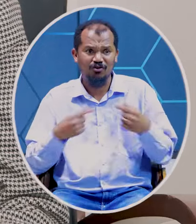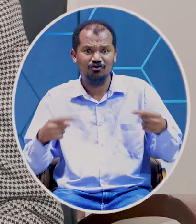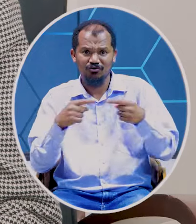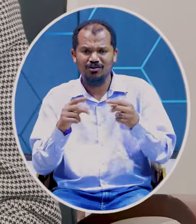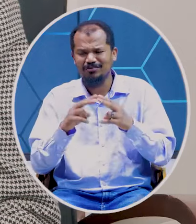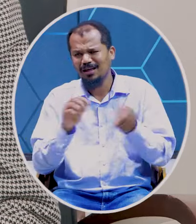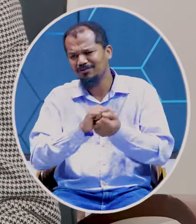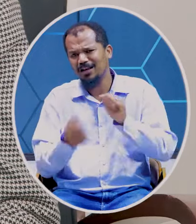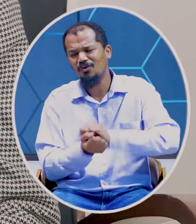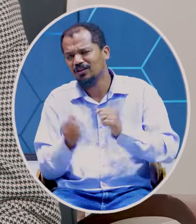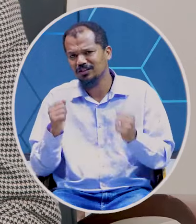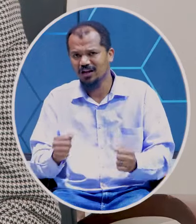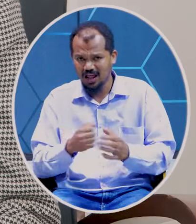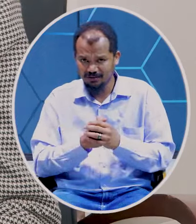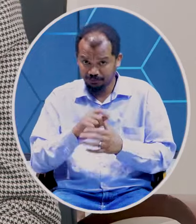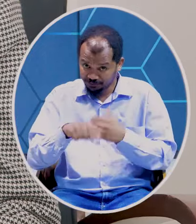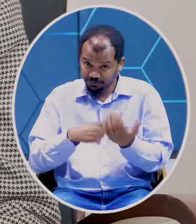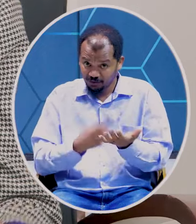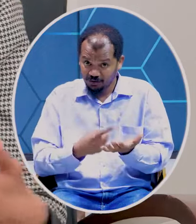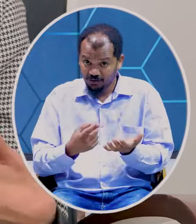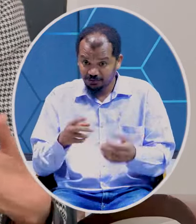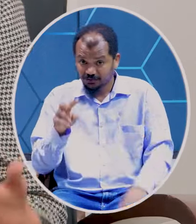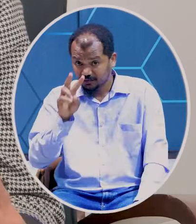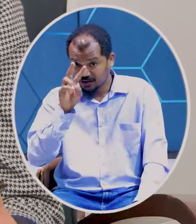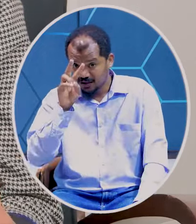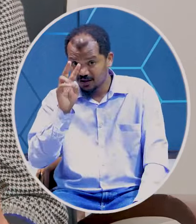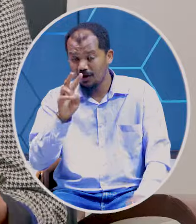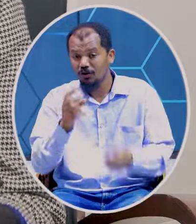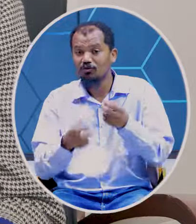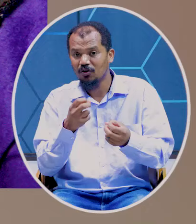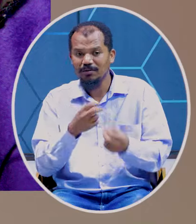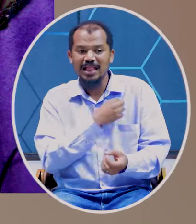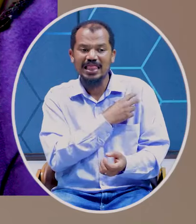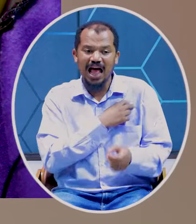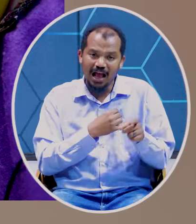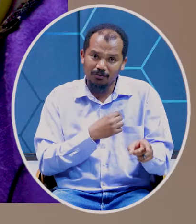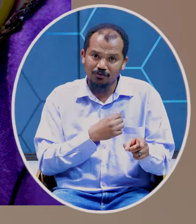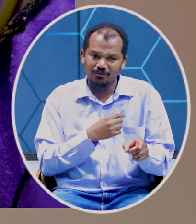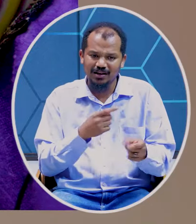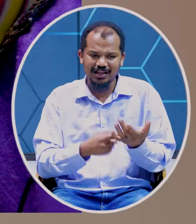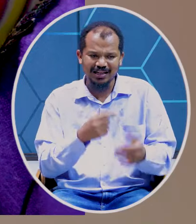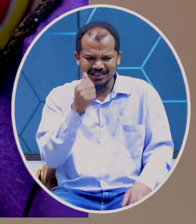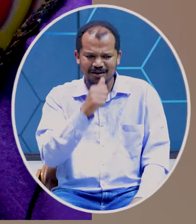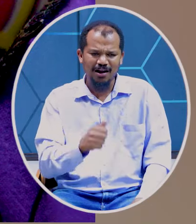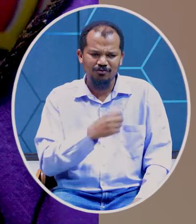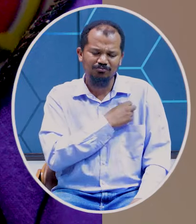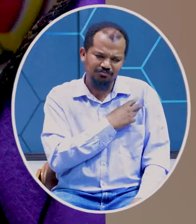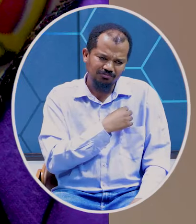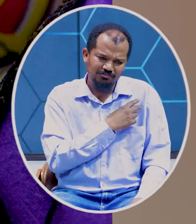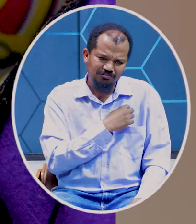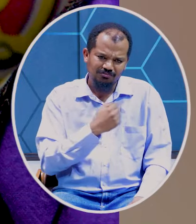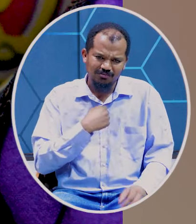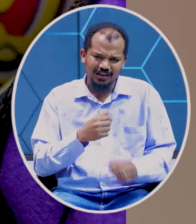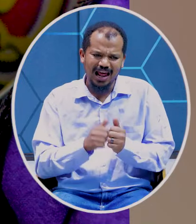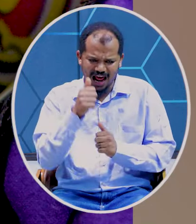ራሱ በጣም ይለወጥ ይችላል። ስለዚህ ያው ከሁለቱም ወገን ነው ታካሚውም ይሄ እንደማንኛውም ህመም